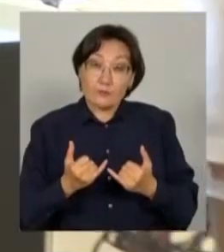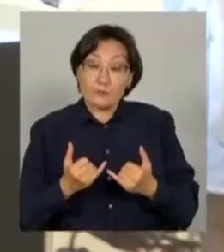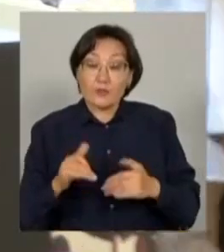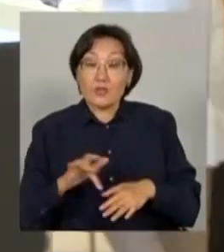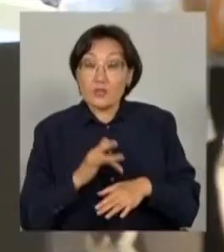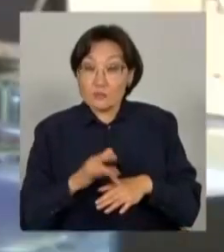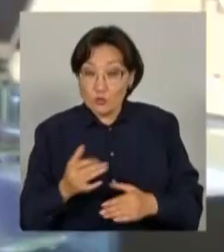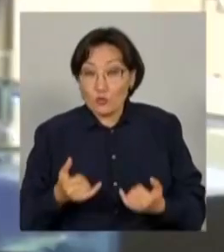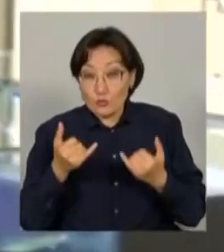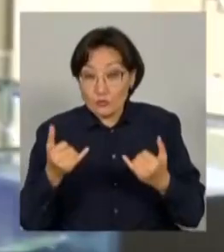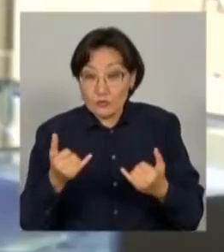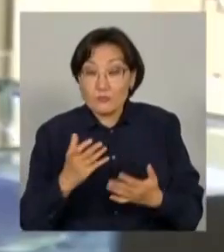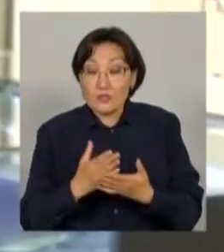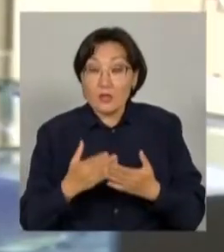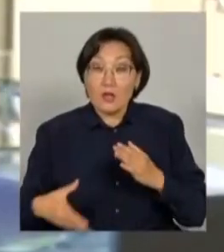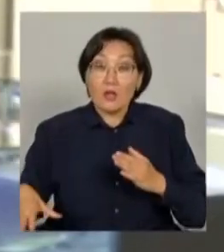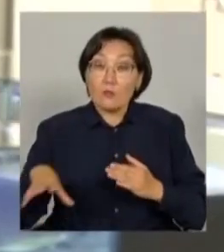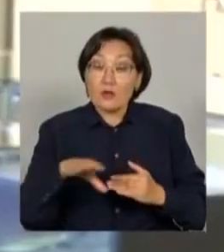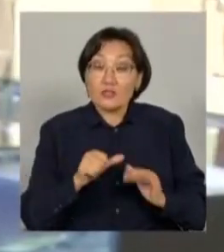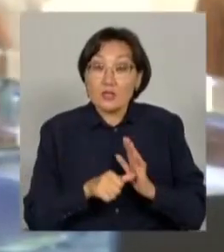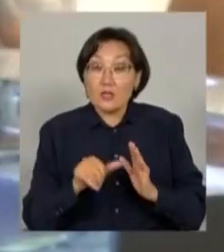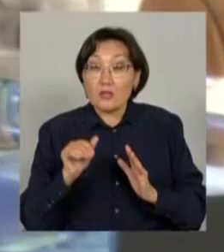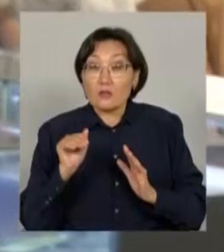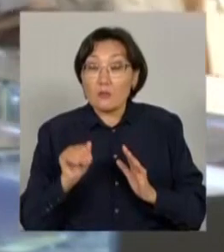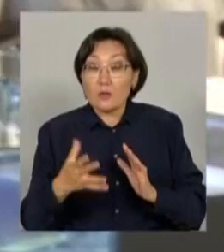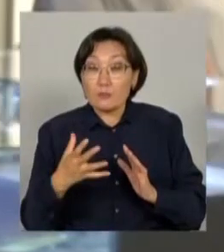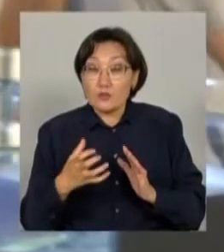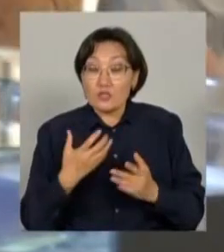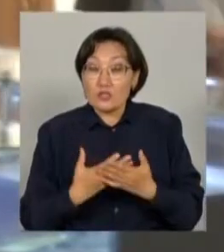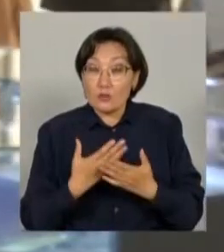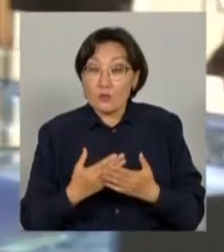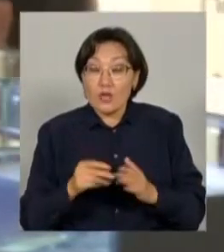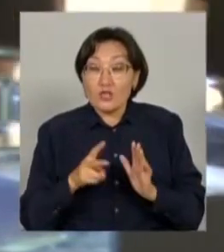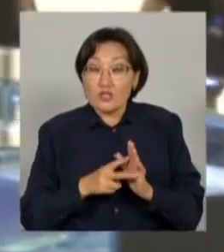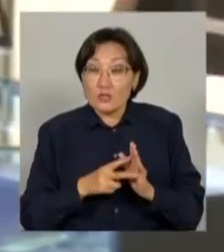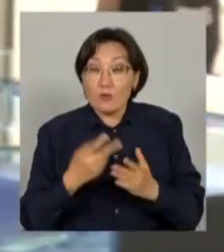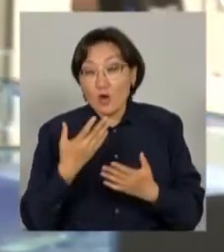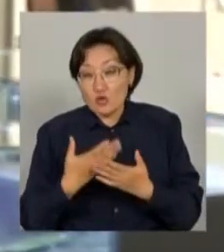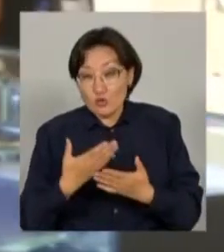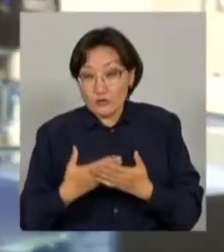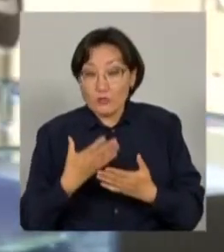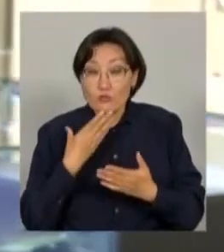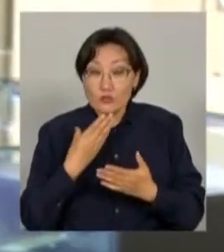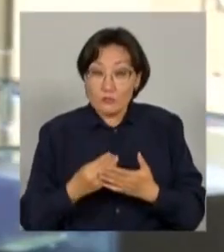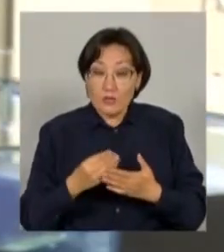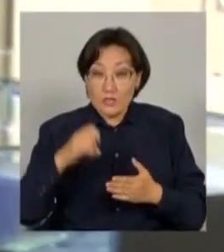қызметін көрсетіп жатыр. Барлығы 6500-ге таяу, 7000-ға таяу